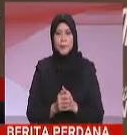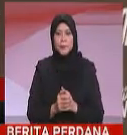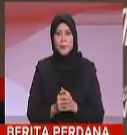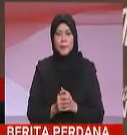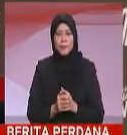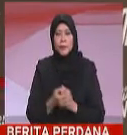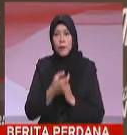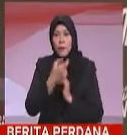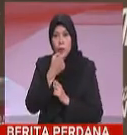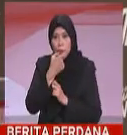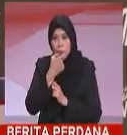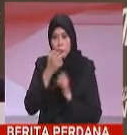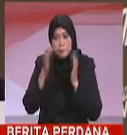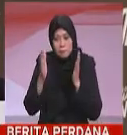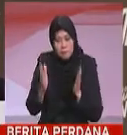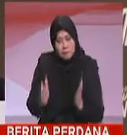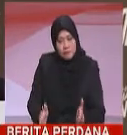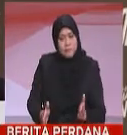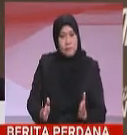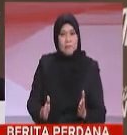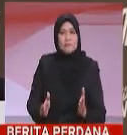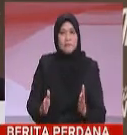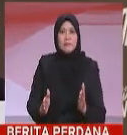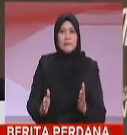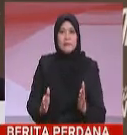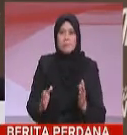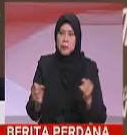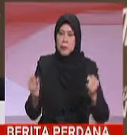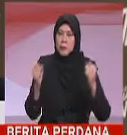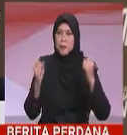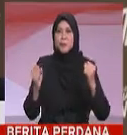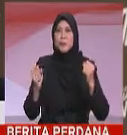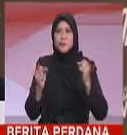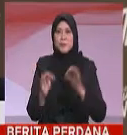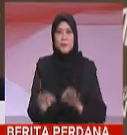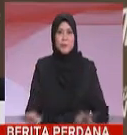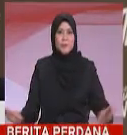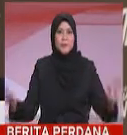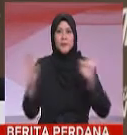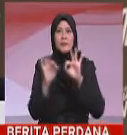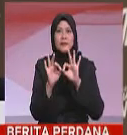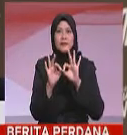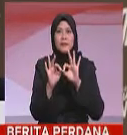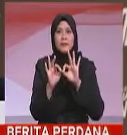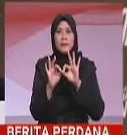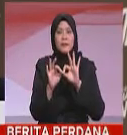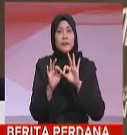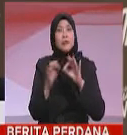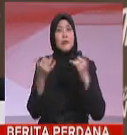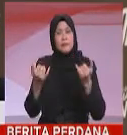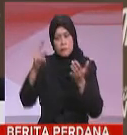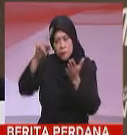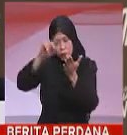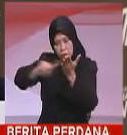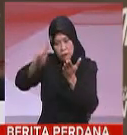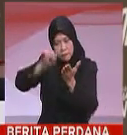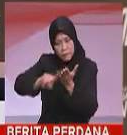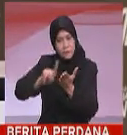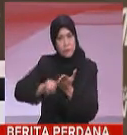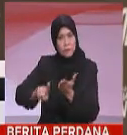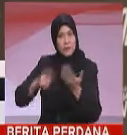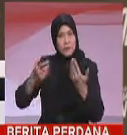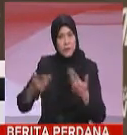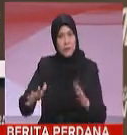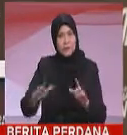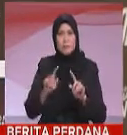Pengadil merupakan antara satu elemen pengukuhlah kepada kita, dan setelah kita buat semakan,